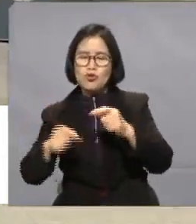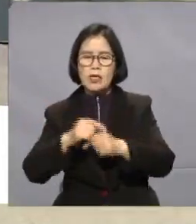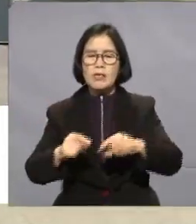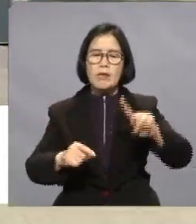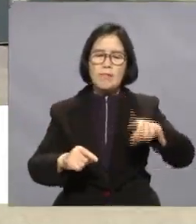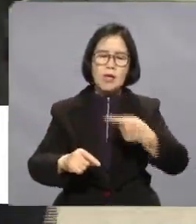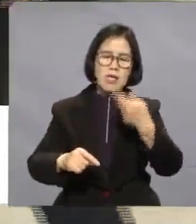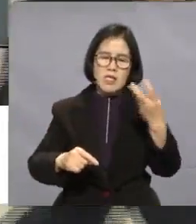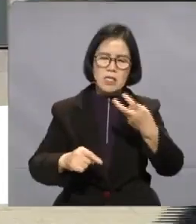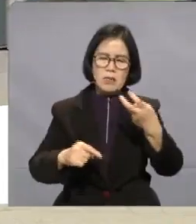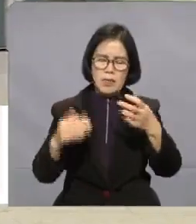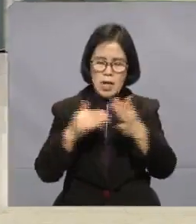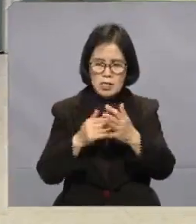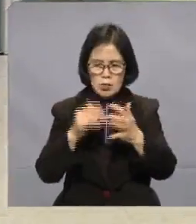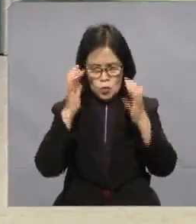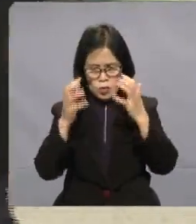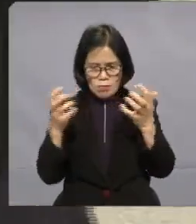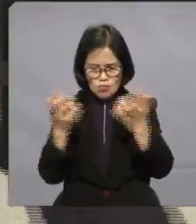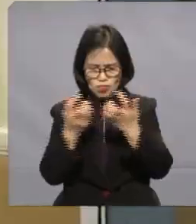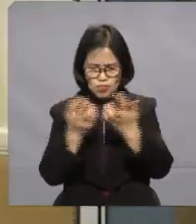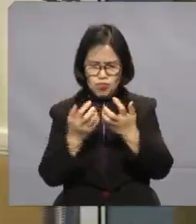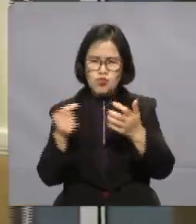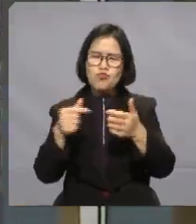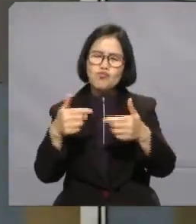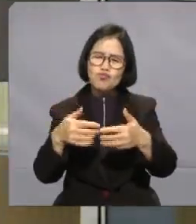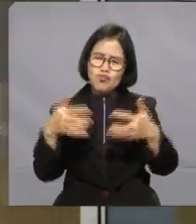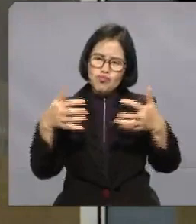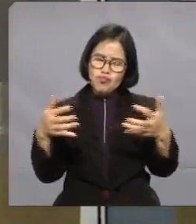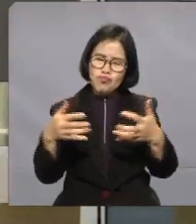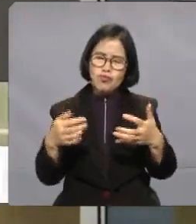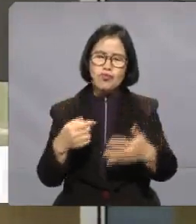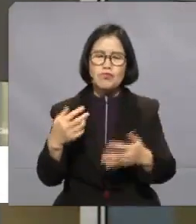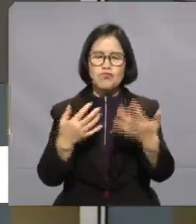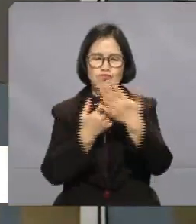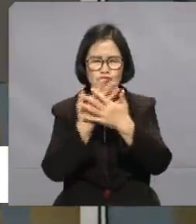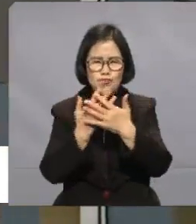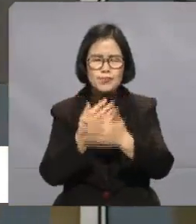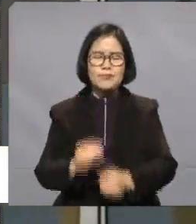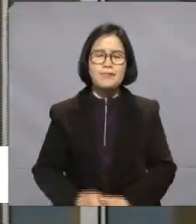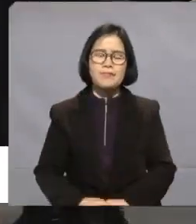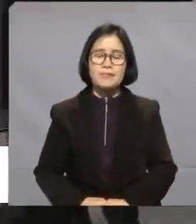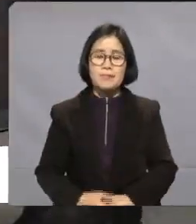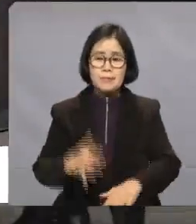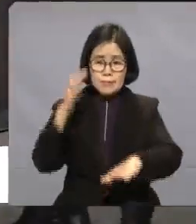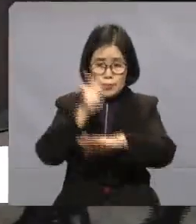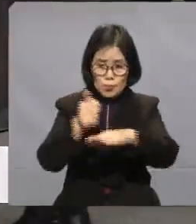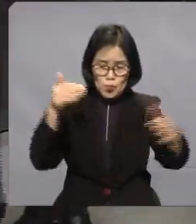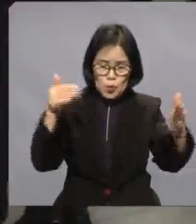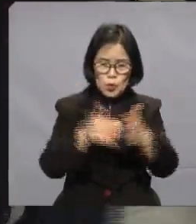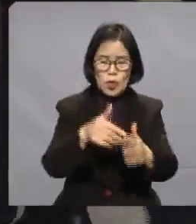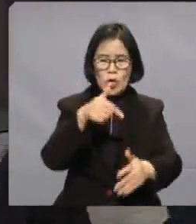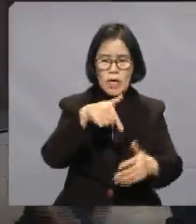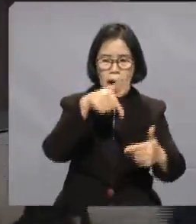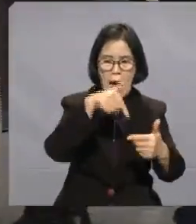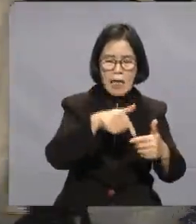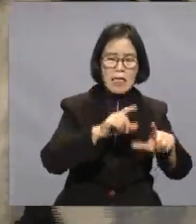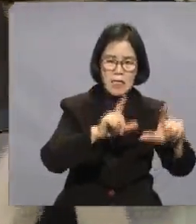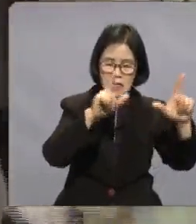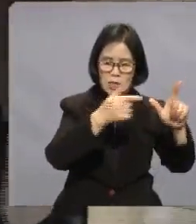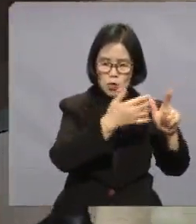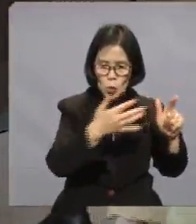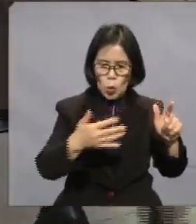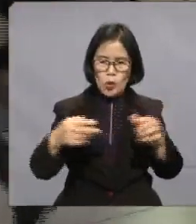120%까지 혼잡도가 떨어질진 미지수입니다. 인구 분포 특성상 종점인 강동 지역에서 강남과 여의도